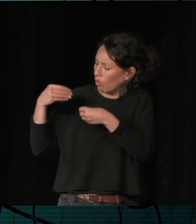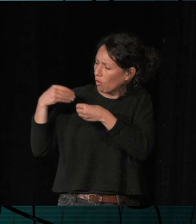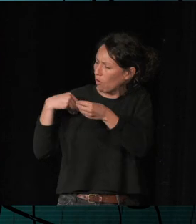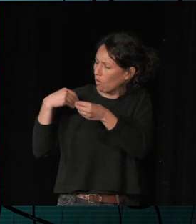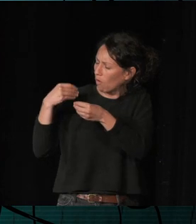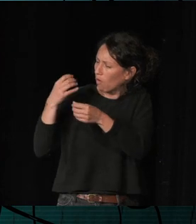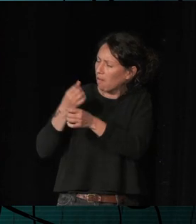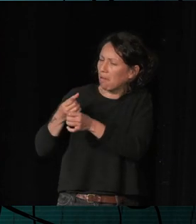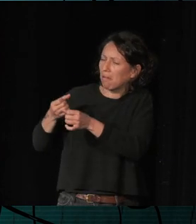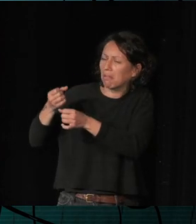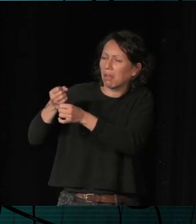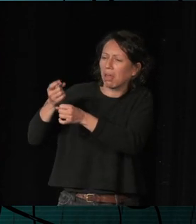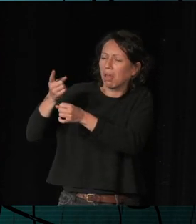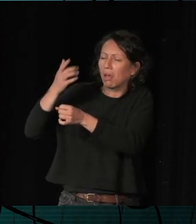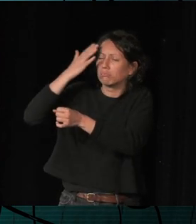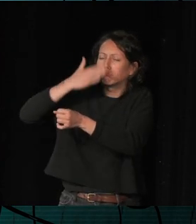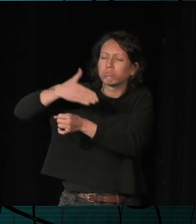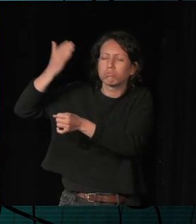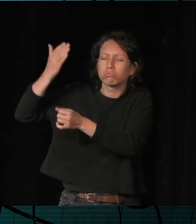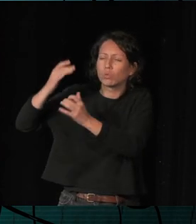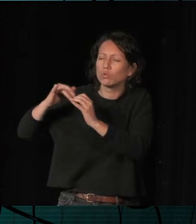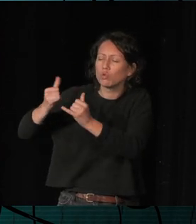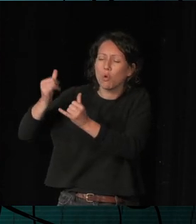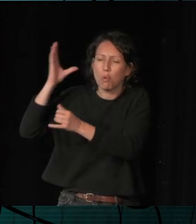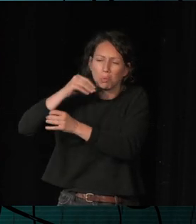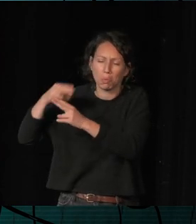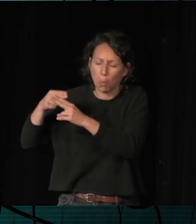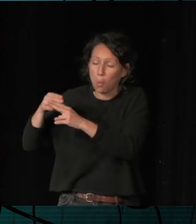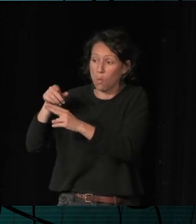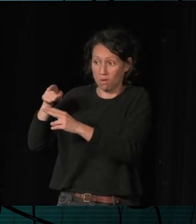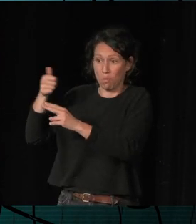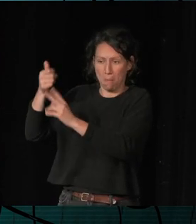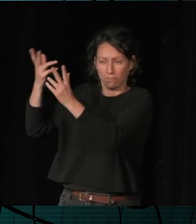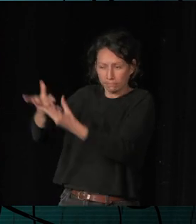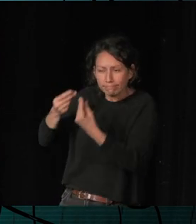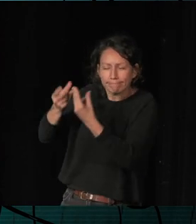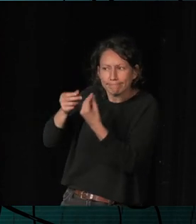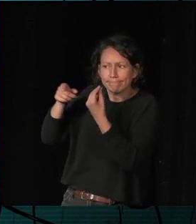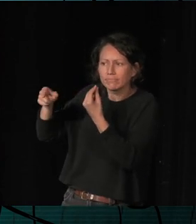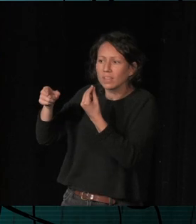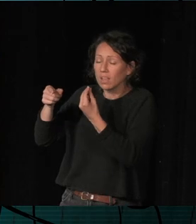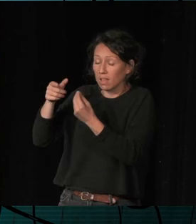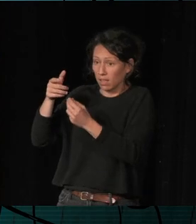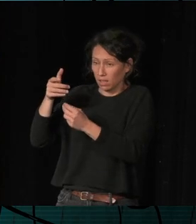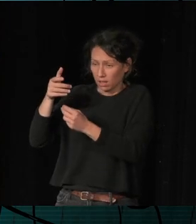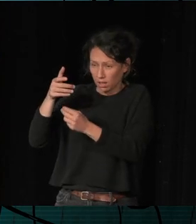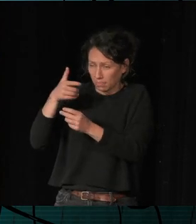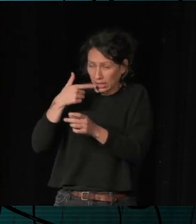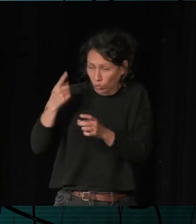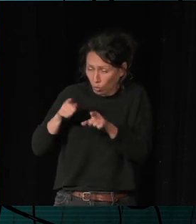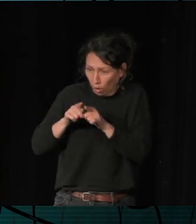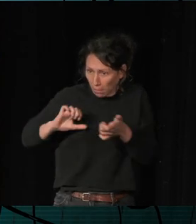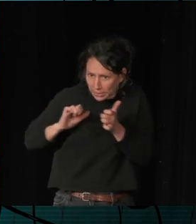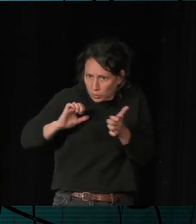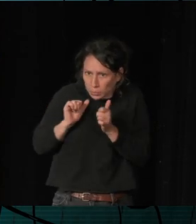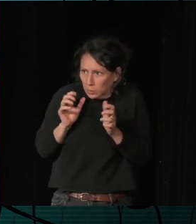d'un illustre jeu d'horreur dont j'ai plus le nom, qui expliquait justement comment à trop rester dans une tension